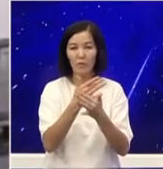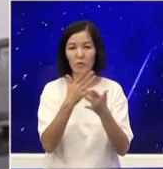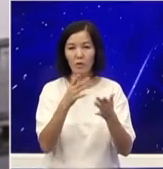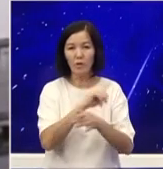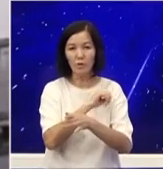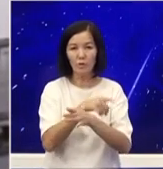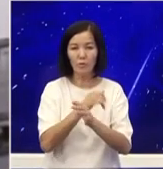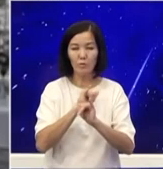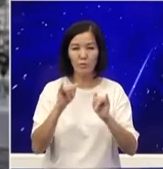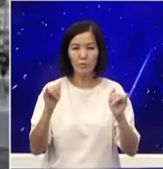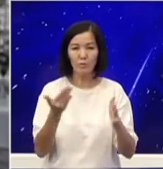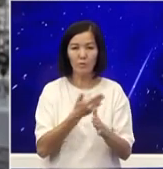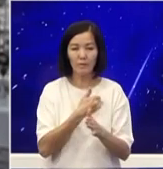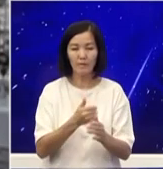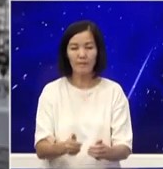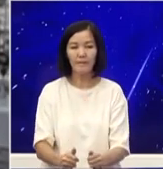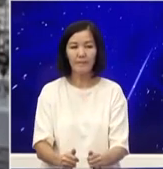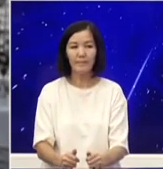күшімен дамытып жатыр.